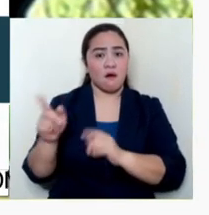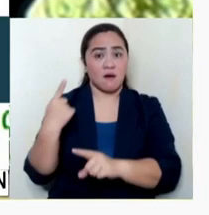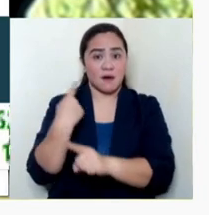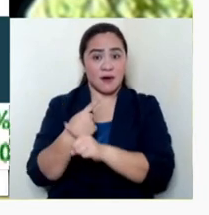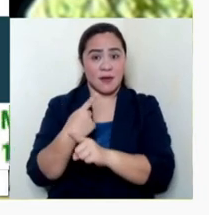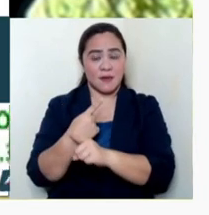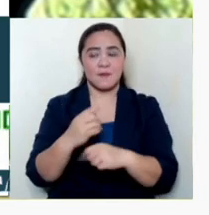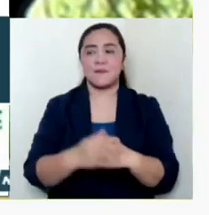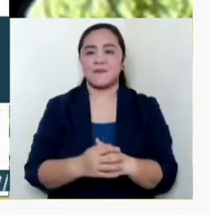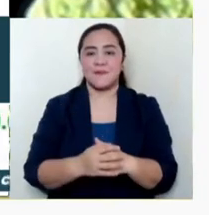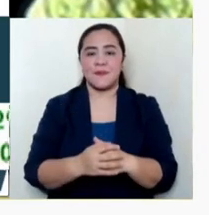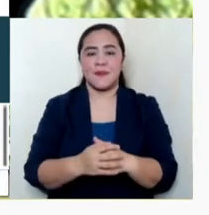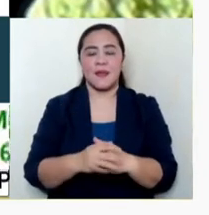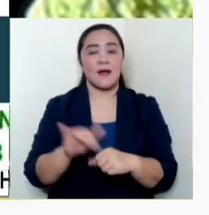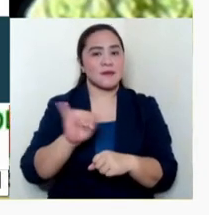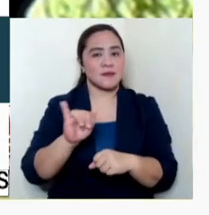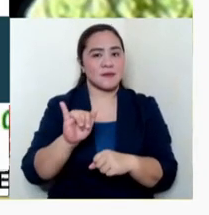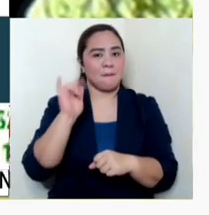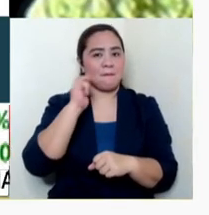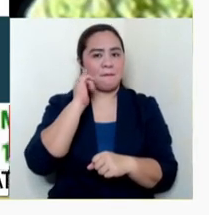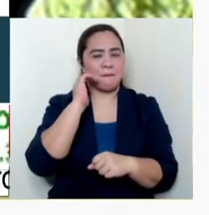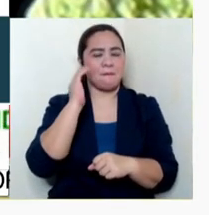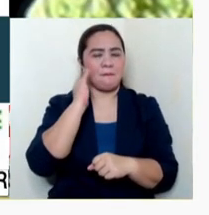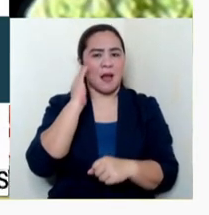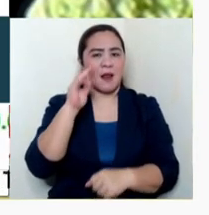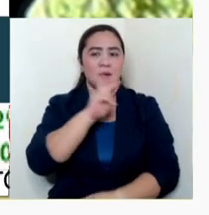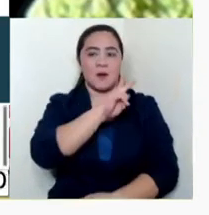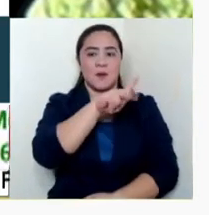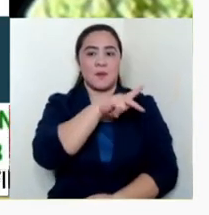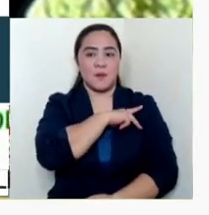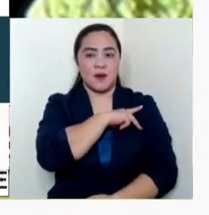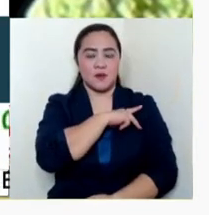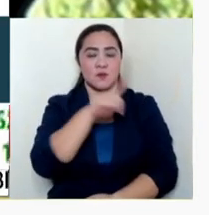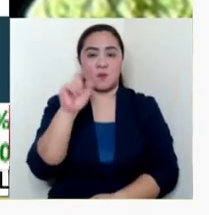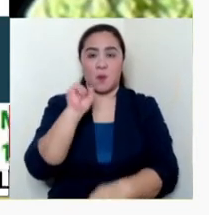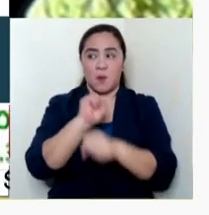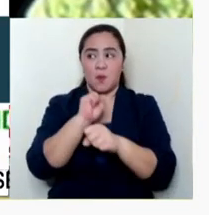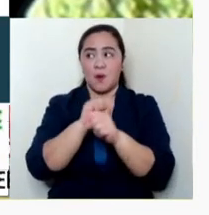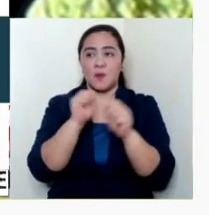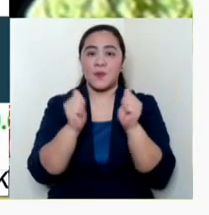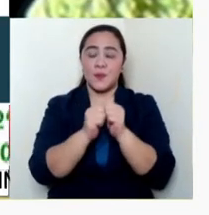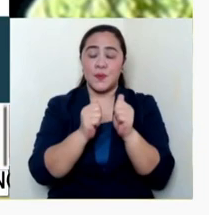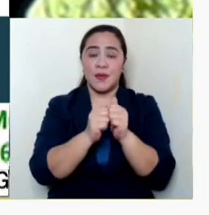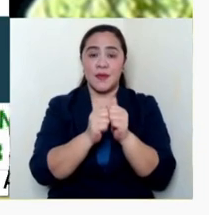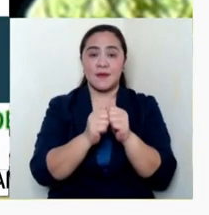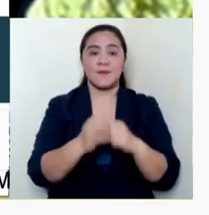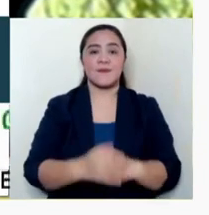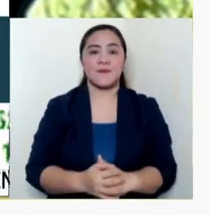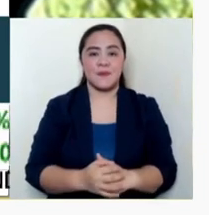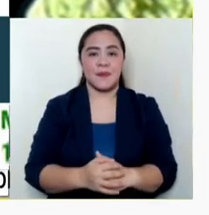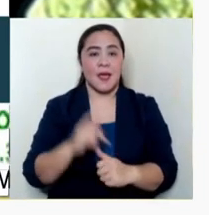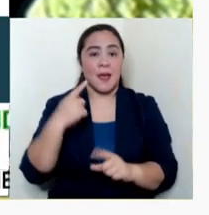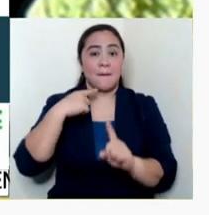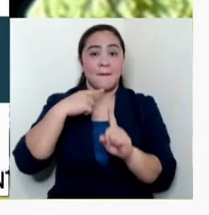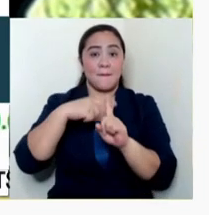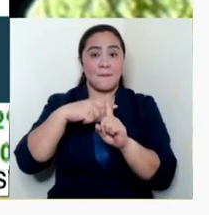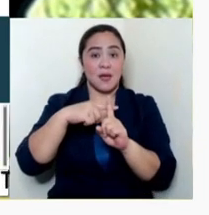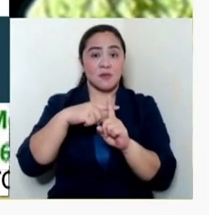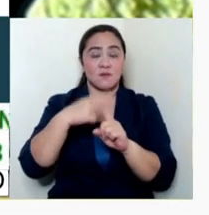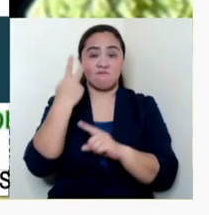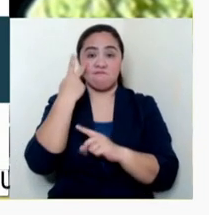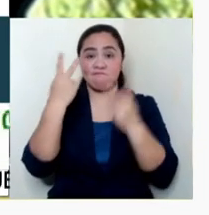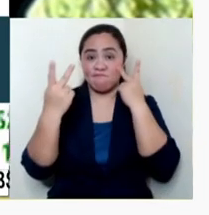At personal kong kilala, halos lahat ng tumatakbo at nakatrabaho na. Para sa akin, positibong aspeto yun, looking at